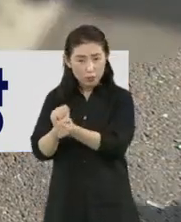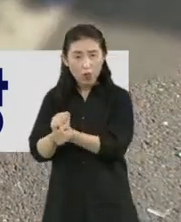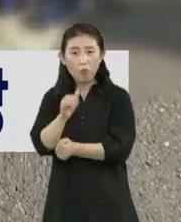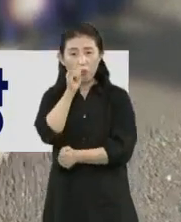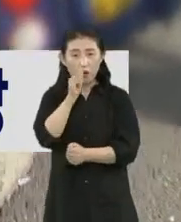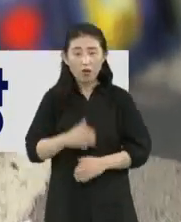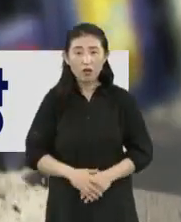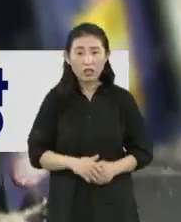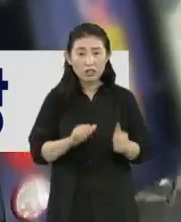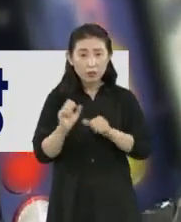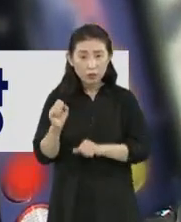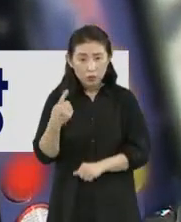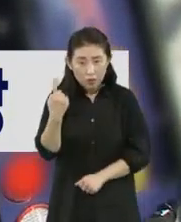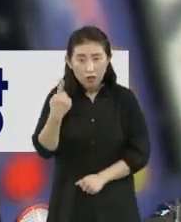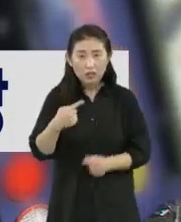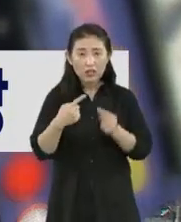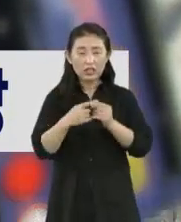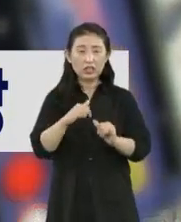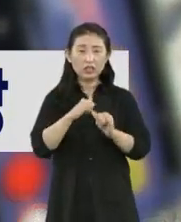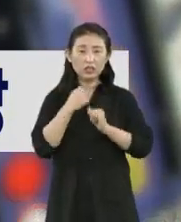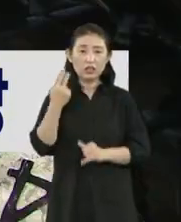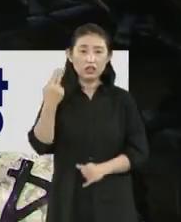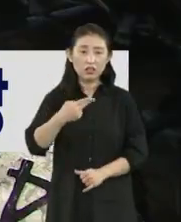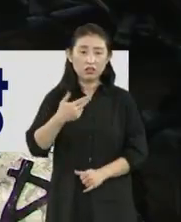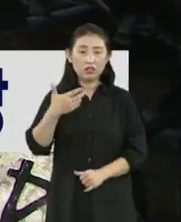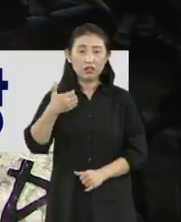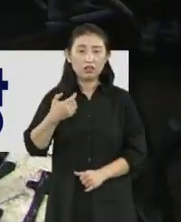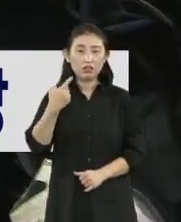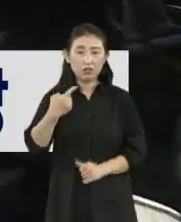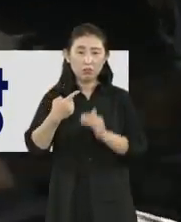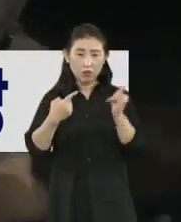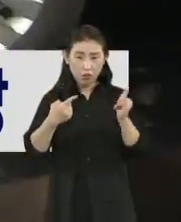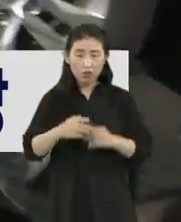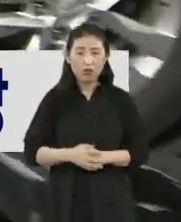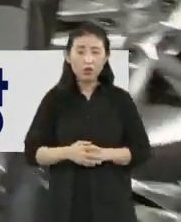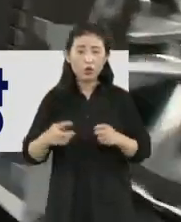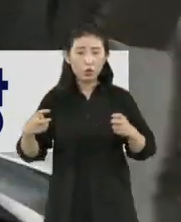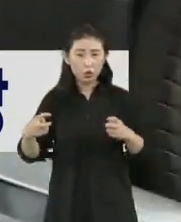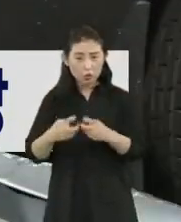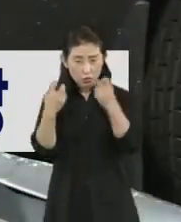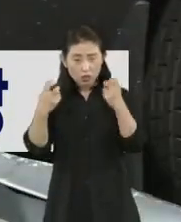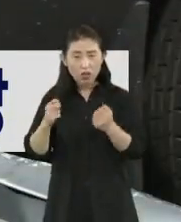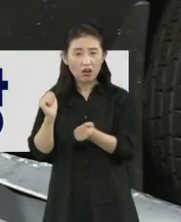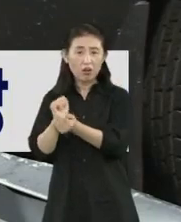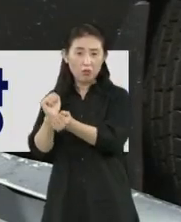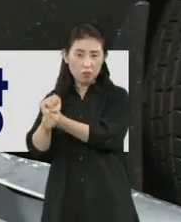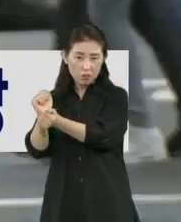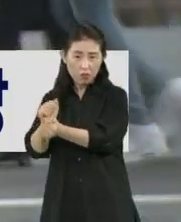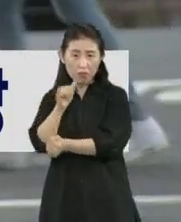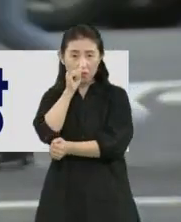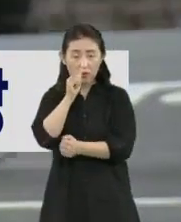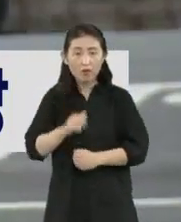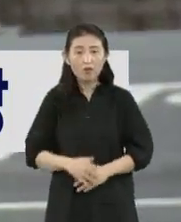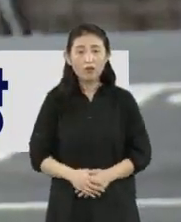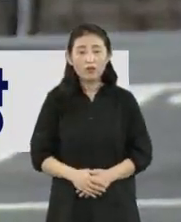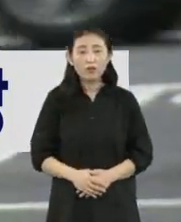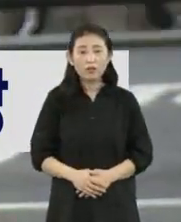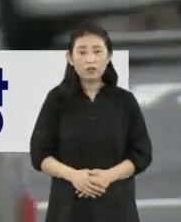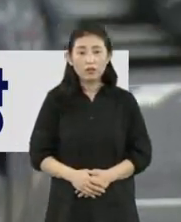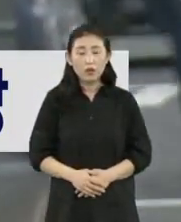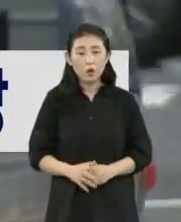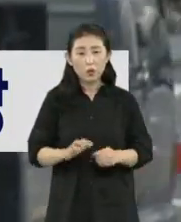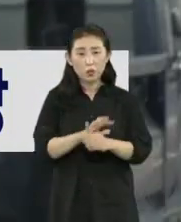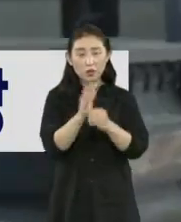순이었고 사망 원인으로는 자살이 2,089명으로 1위, 교통사고와 감염병 등의 순이었습니다.